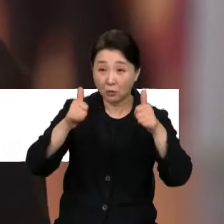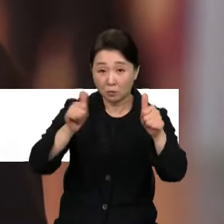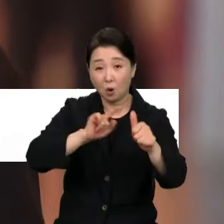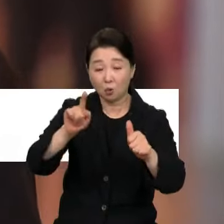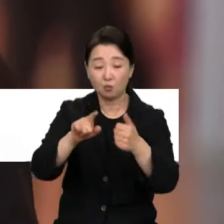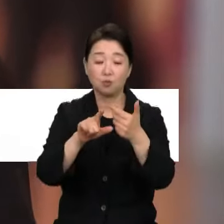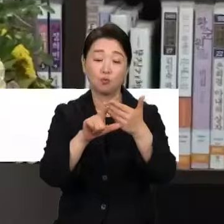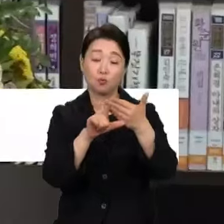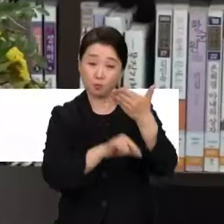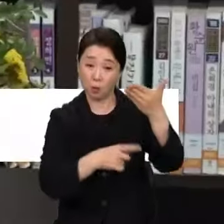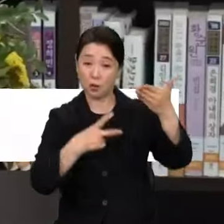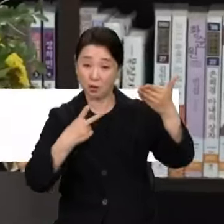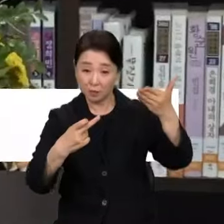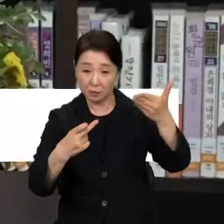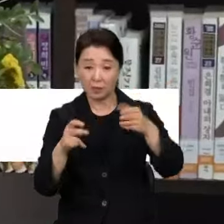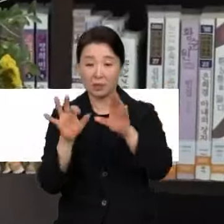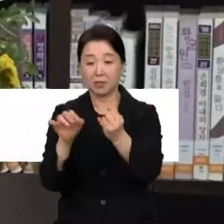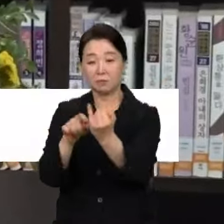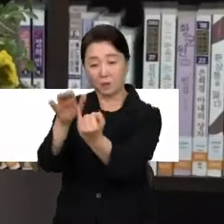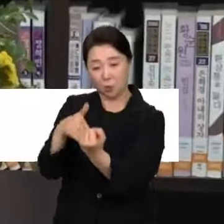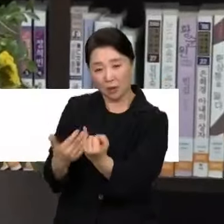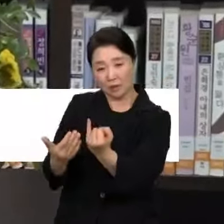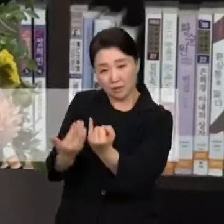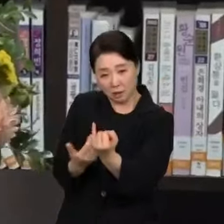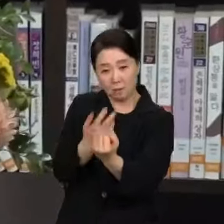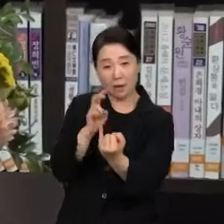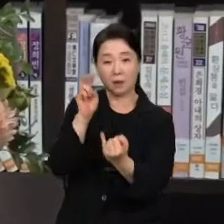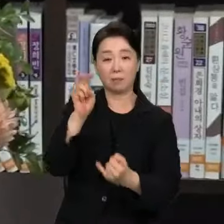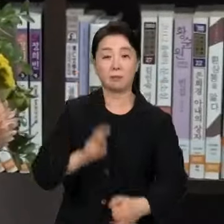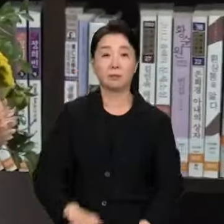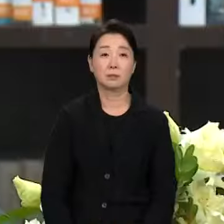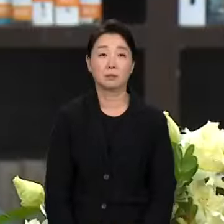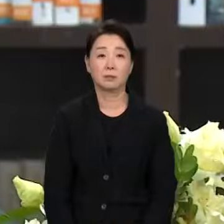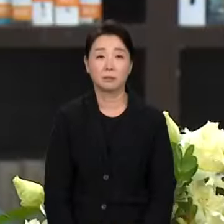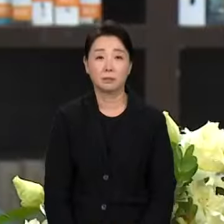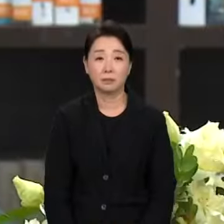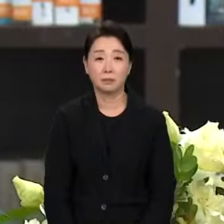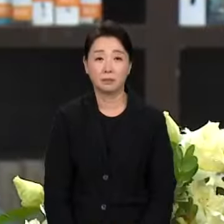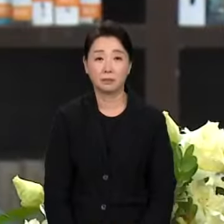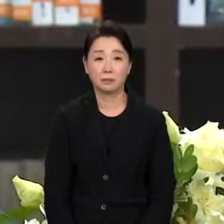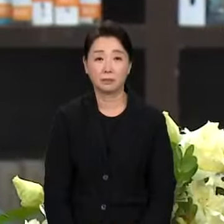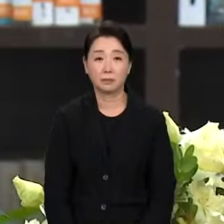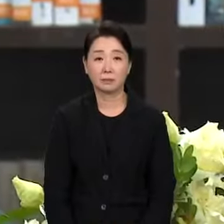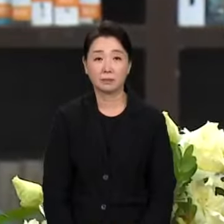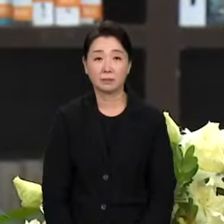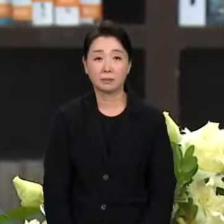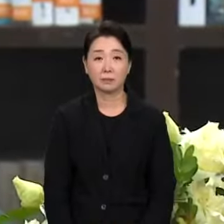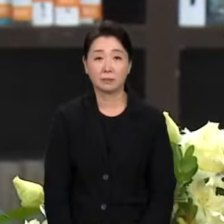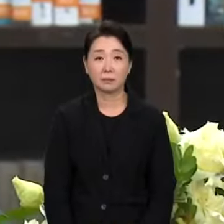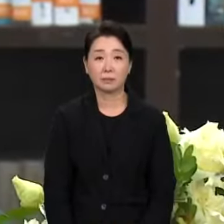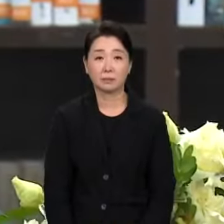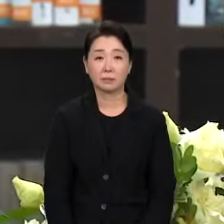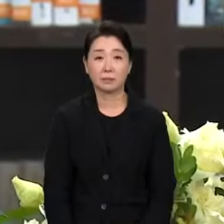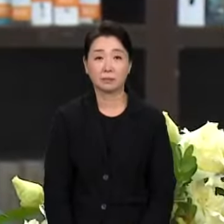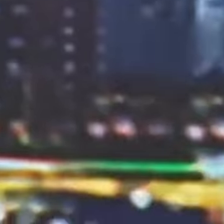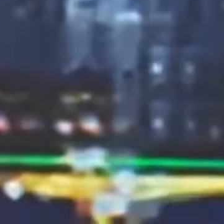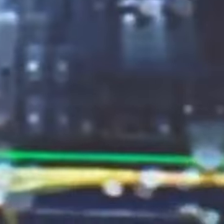12일입니다. 김 여사에 대한 소환은 그 전에 이뤄질 가능성이 있습니다. JTBC 여도현입니다.